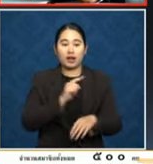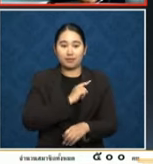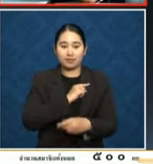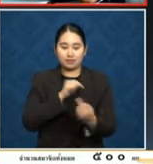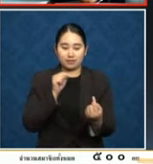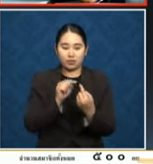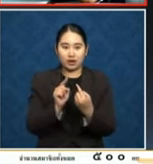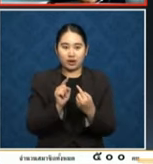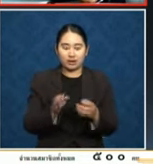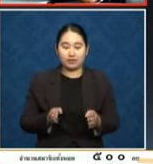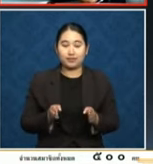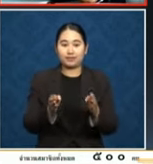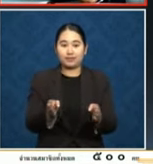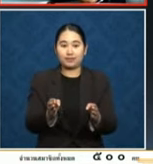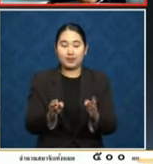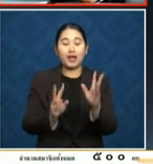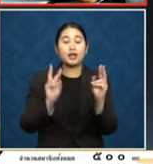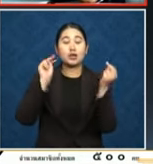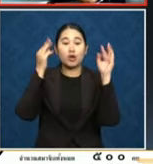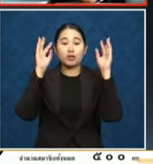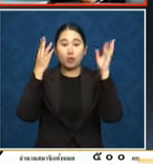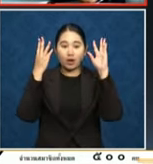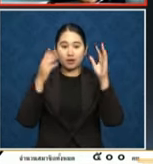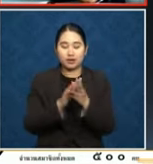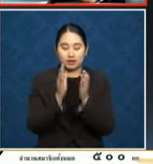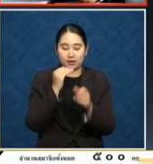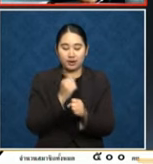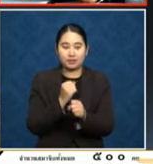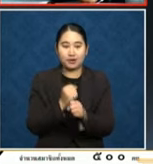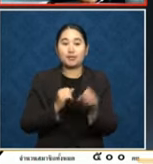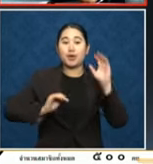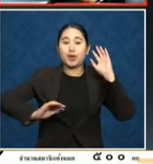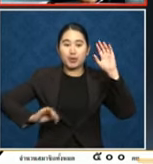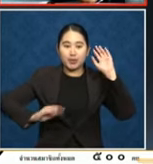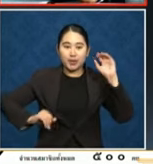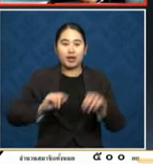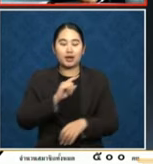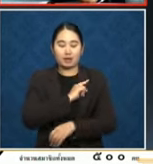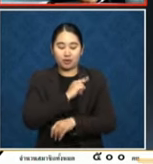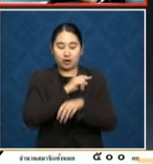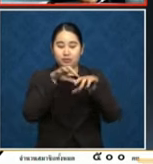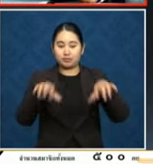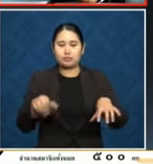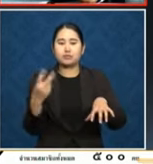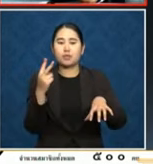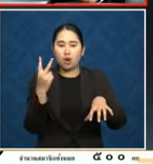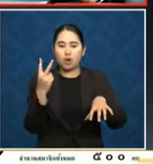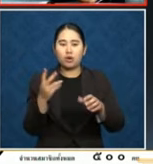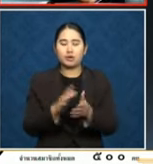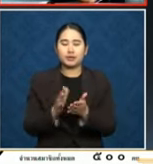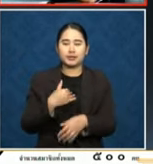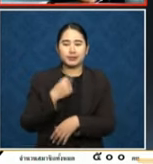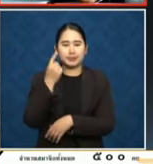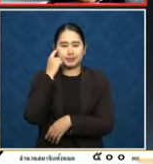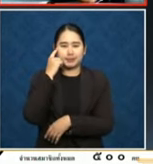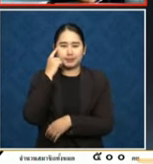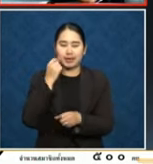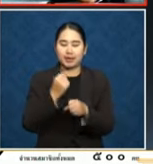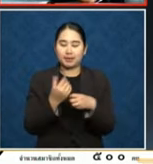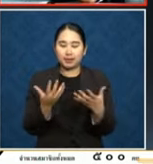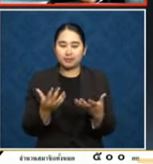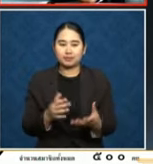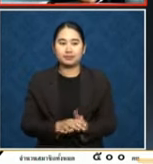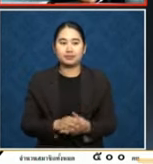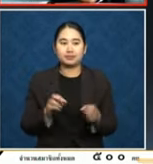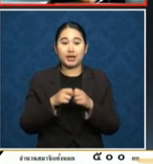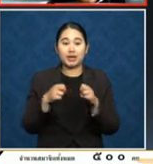างตากฟ้านครสวรรค์นะครับและแขวงการทางลพบุรีที่2ซึ่งเป็น2แขวงเลยไม่สามารถนะครับรับรู้ได้เล